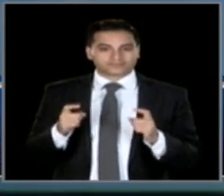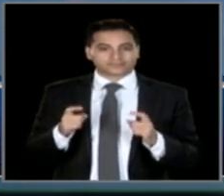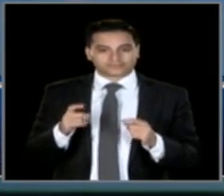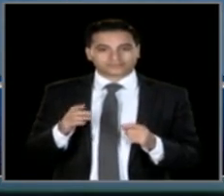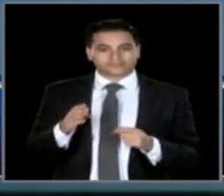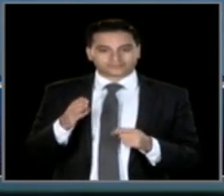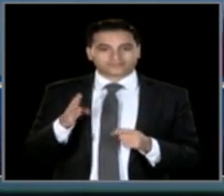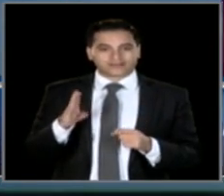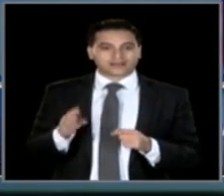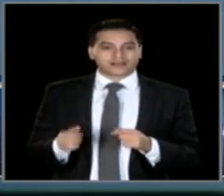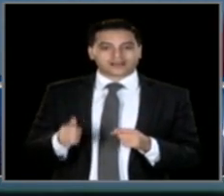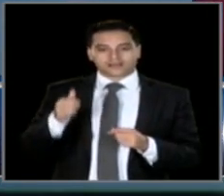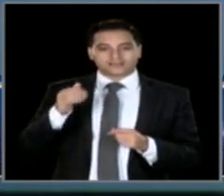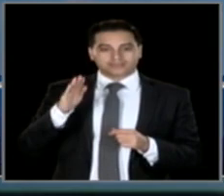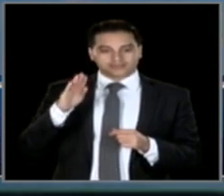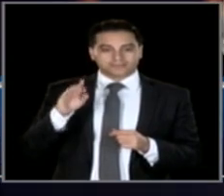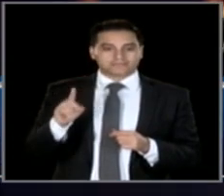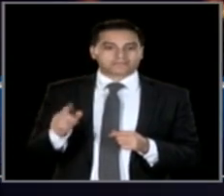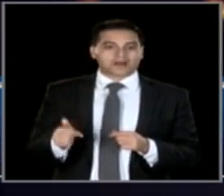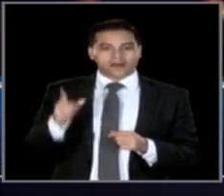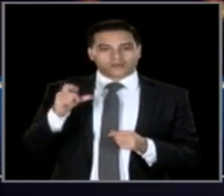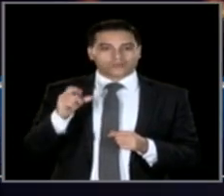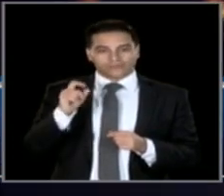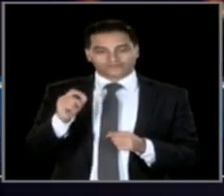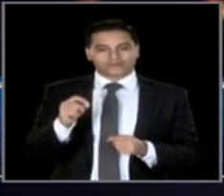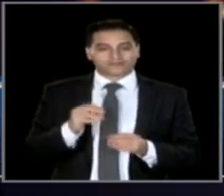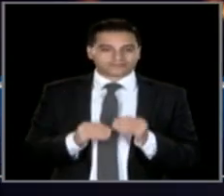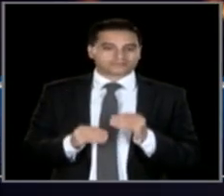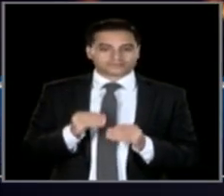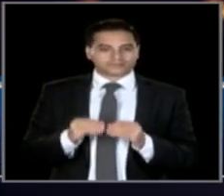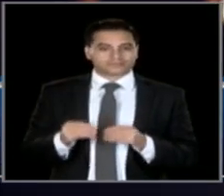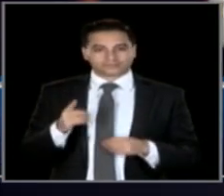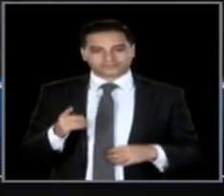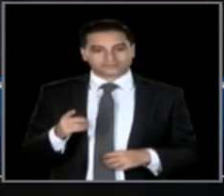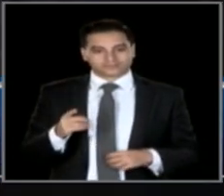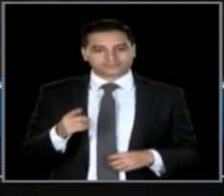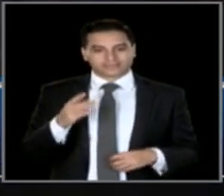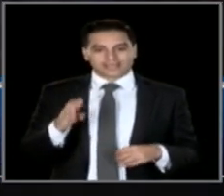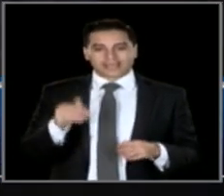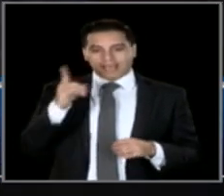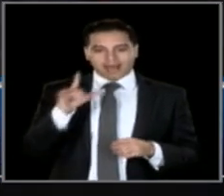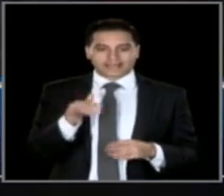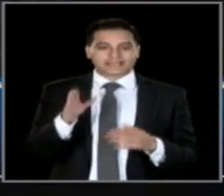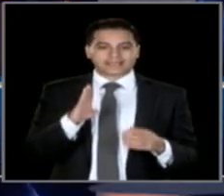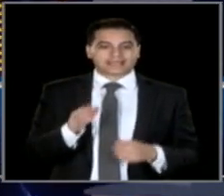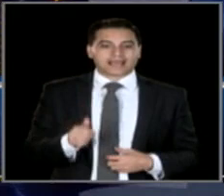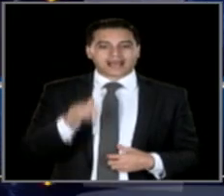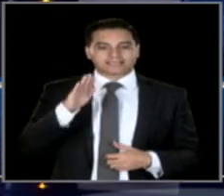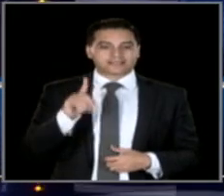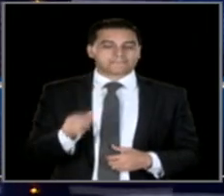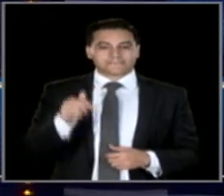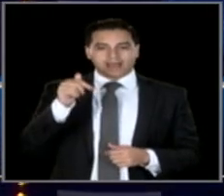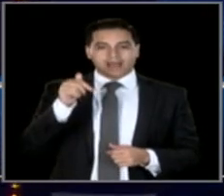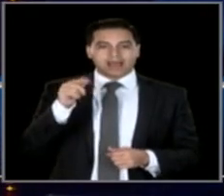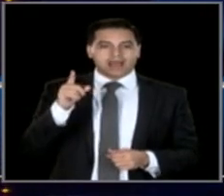صح، كاسباروف. صح صح صح, صح. سوري. هارد لك يا احمد. هو فعلا جاري كاسباروف. هارد لك،